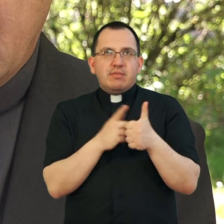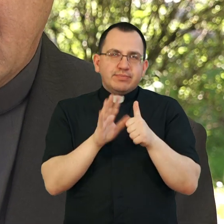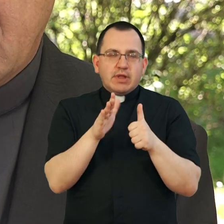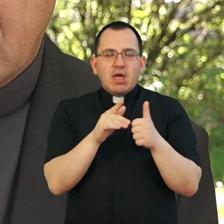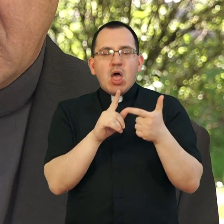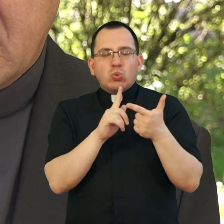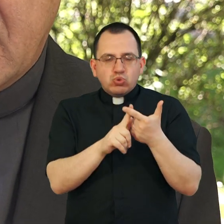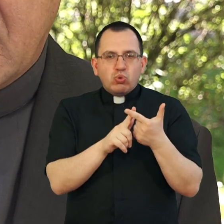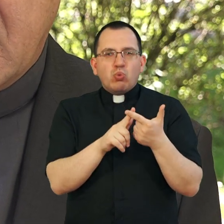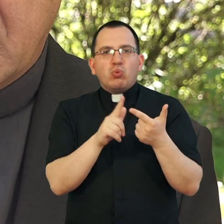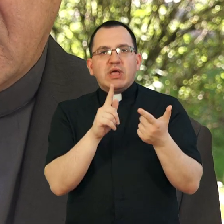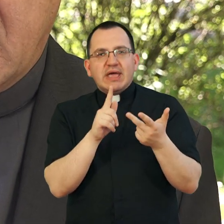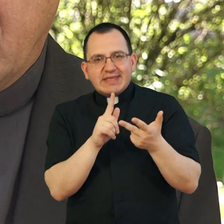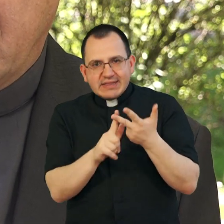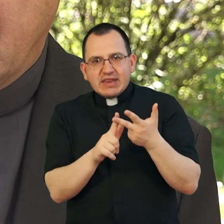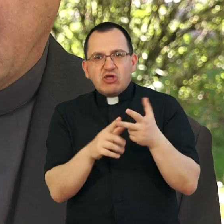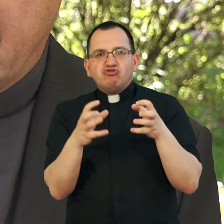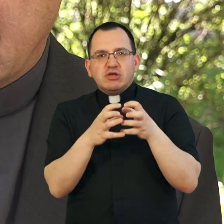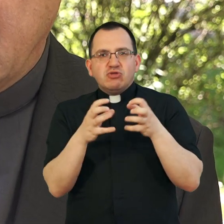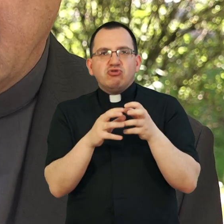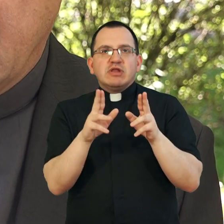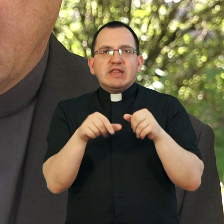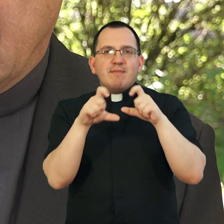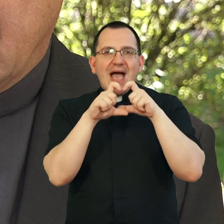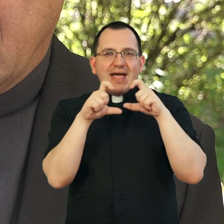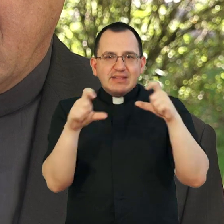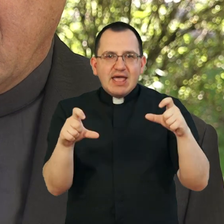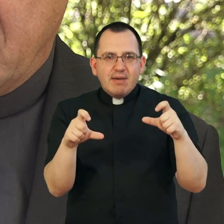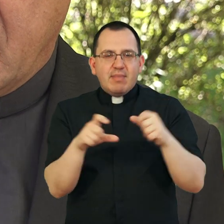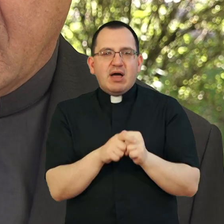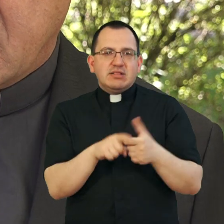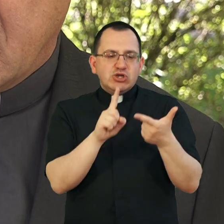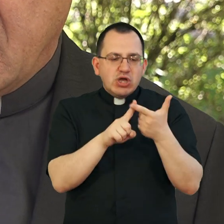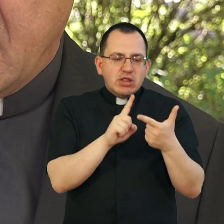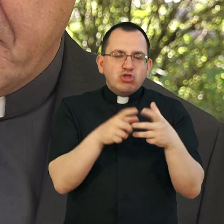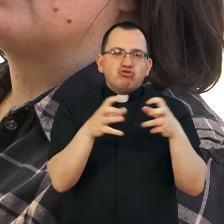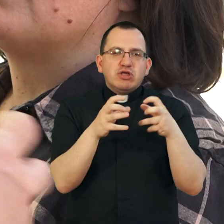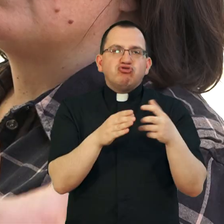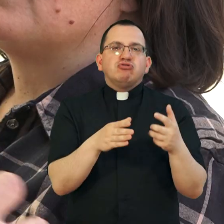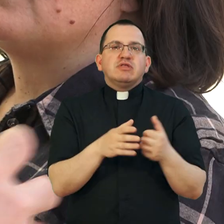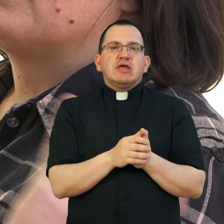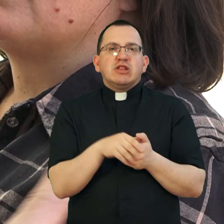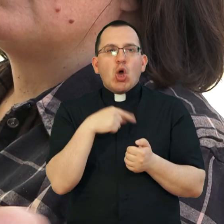Drugi, treći nacionalni susret je uvijek bio tematski. Na jednom je bio naglasak na